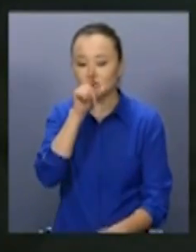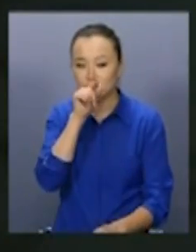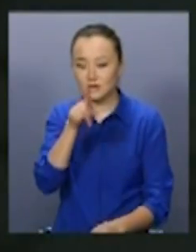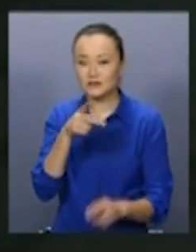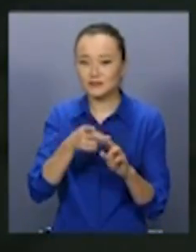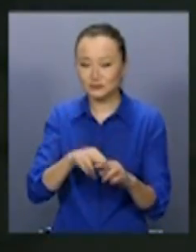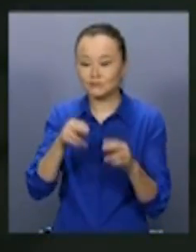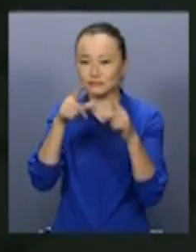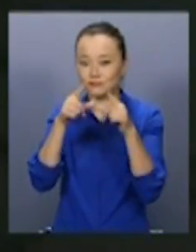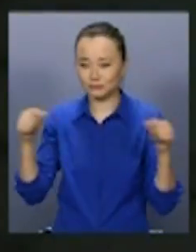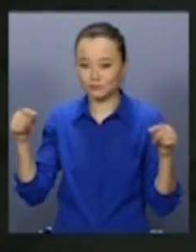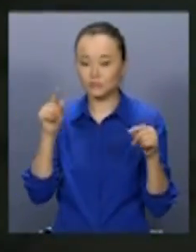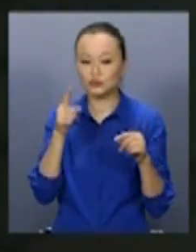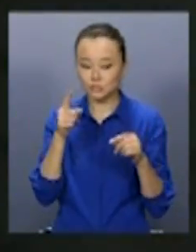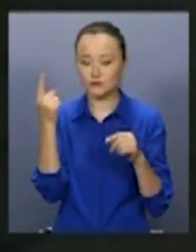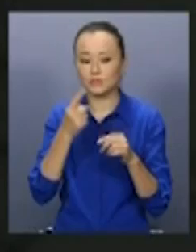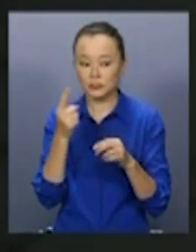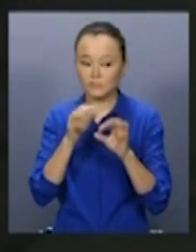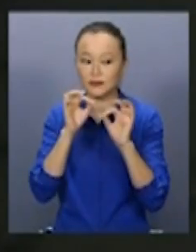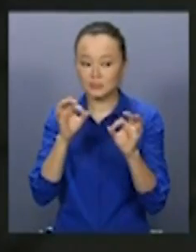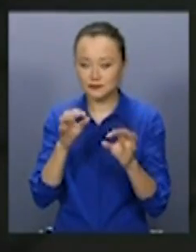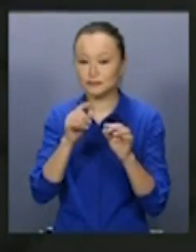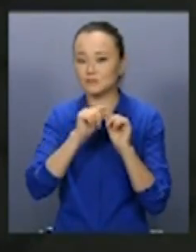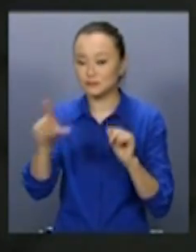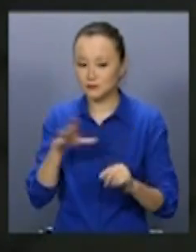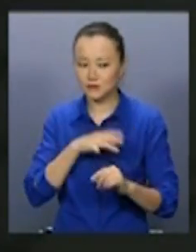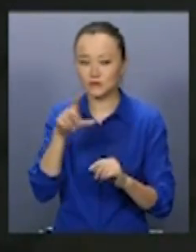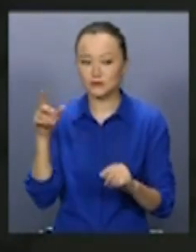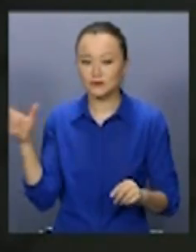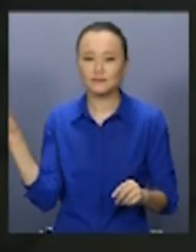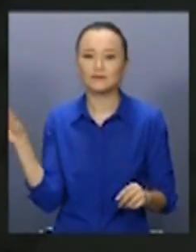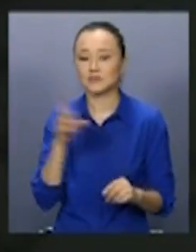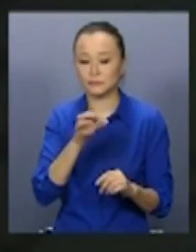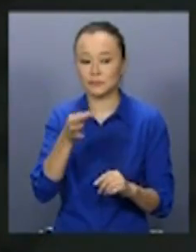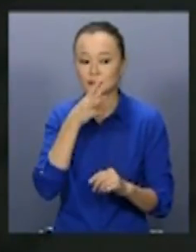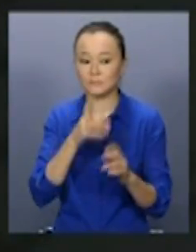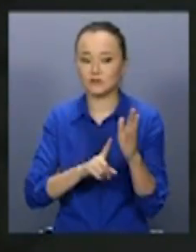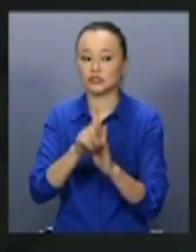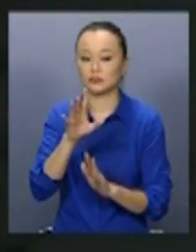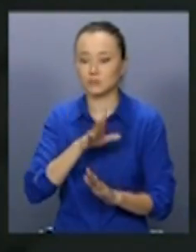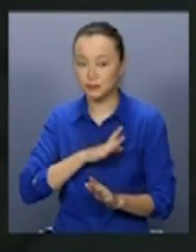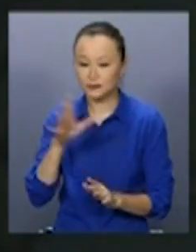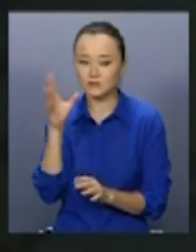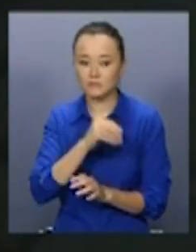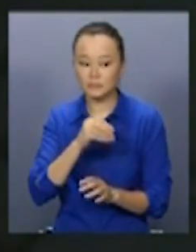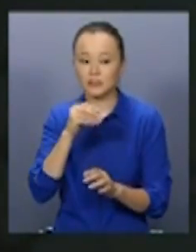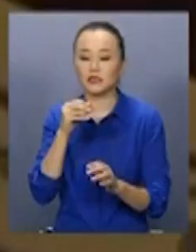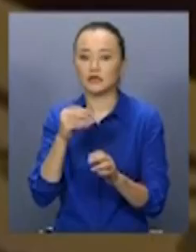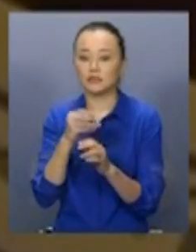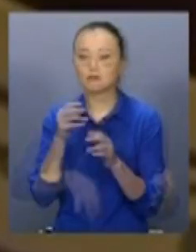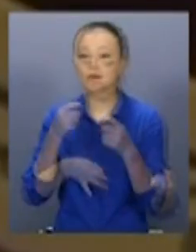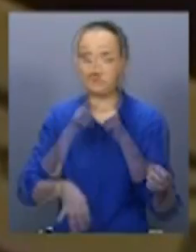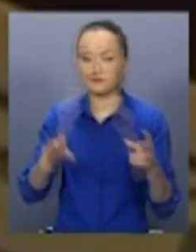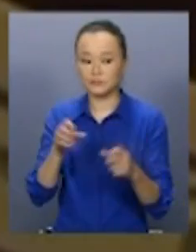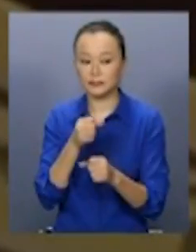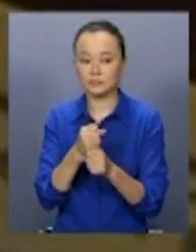Біз тұмсық маса бар еді, ішкен ылғи қан еді. Келместен сөзге ол енді жөлмек талып жөнелді.